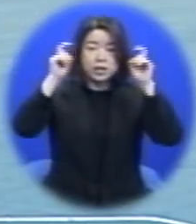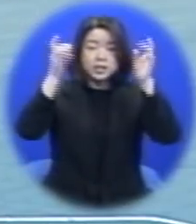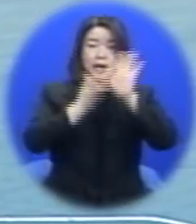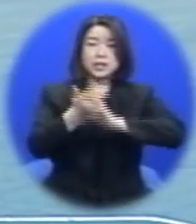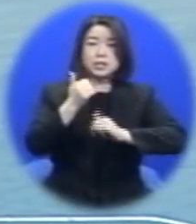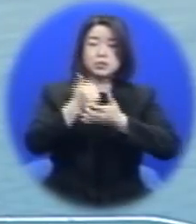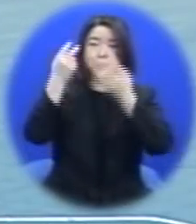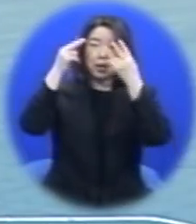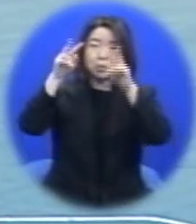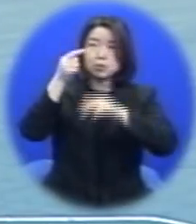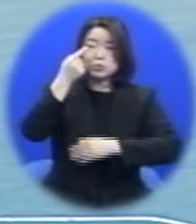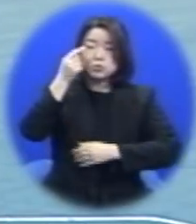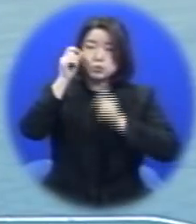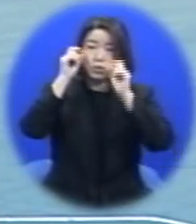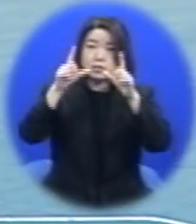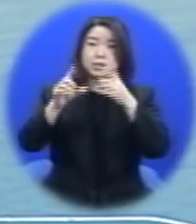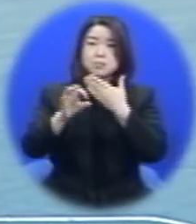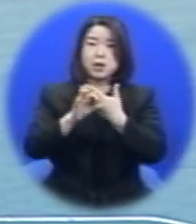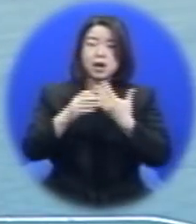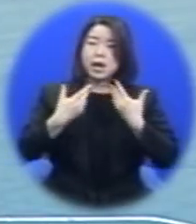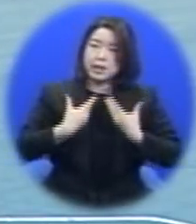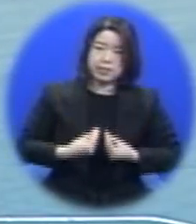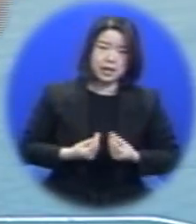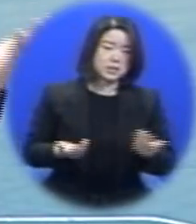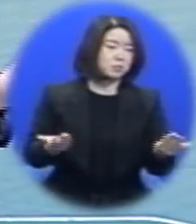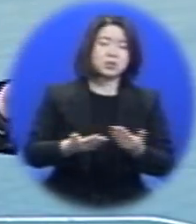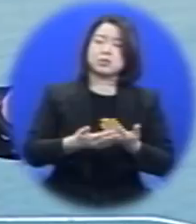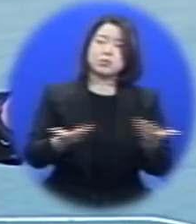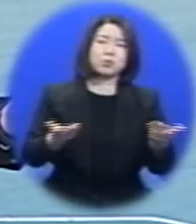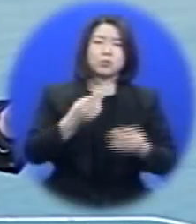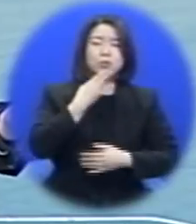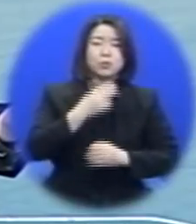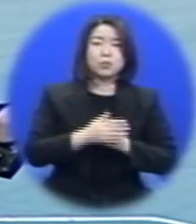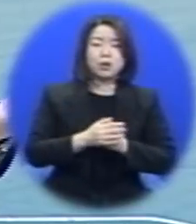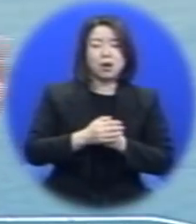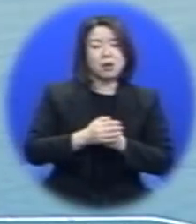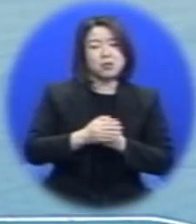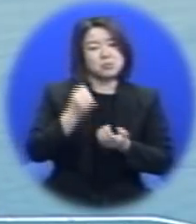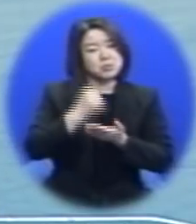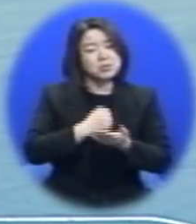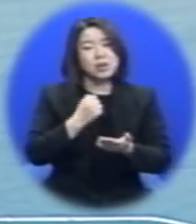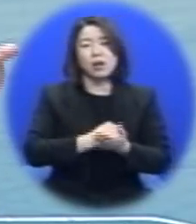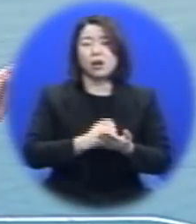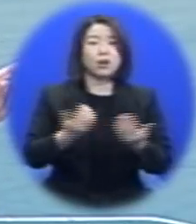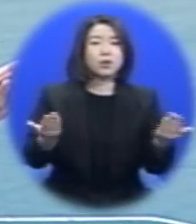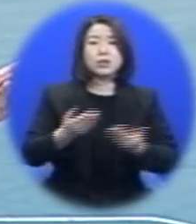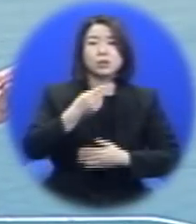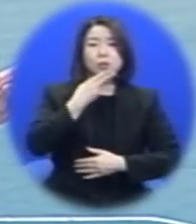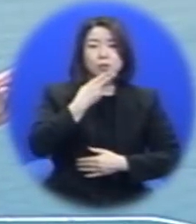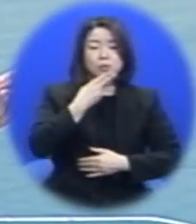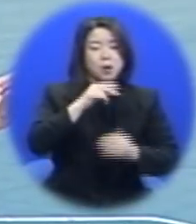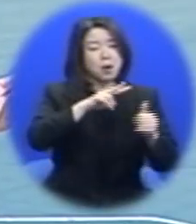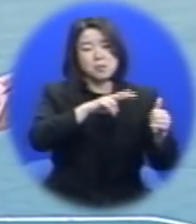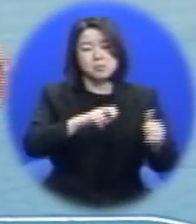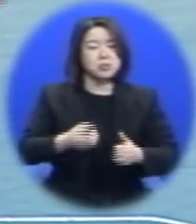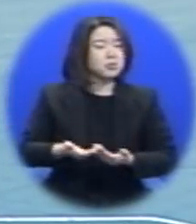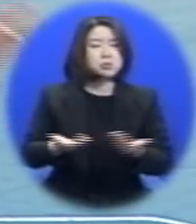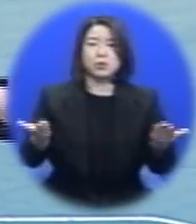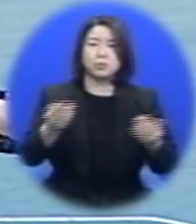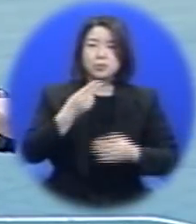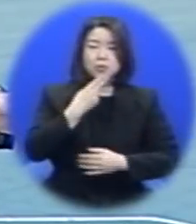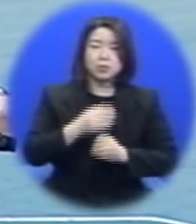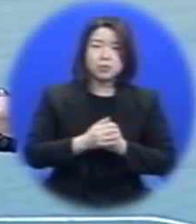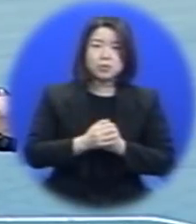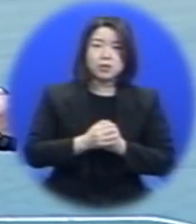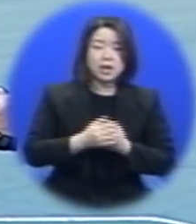뜨이고 나면 낙심할 일도 없고 섭섭할 일도 없고 미워할 것도 없고